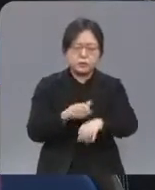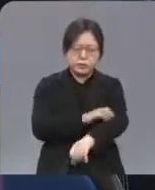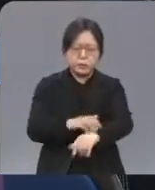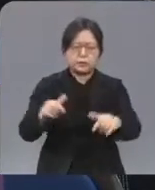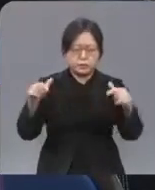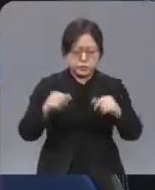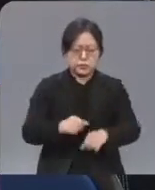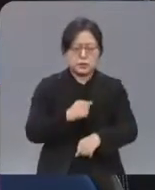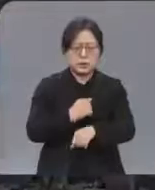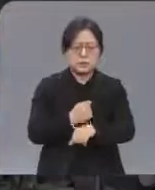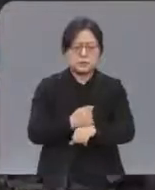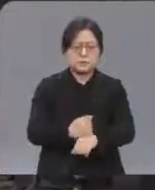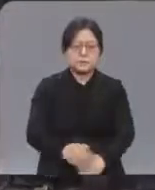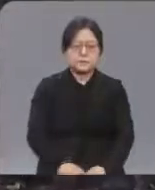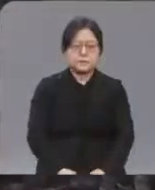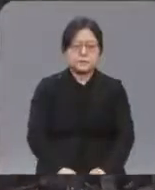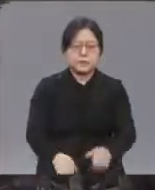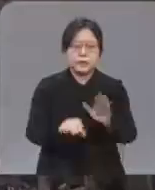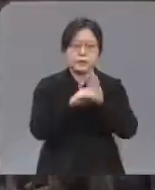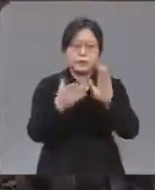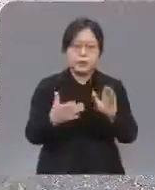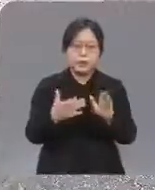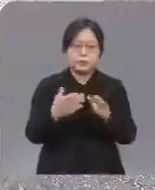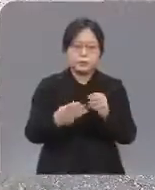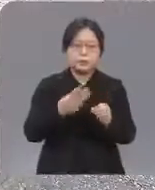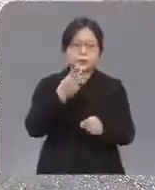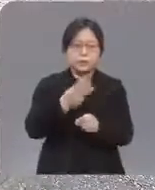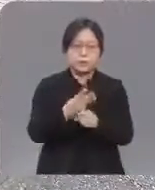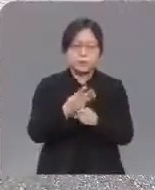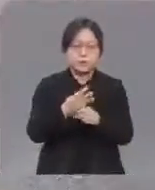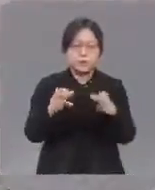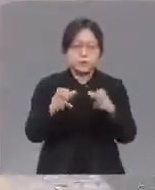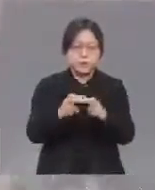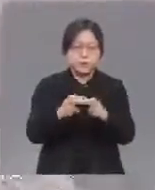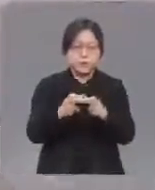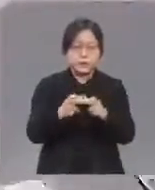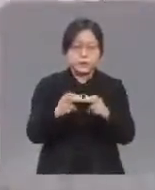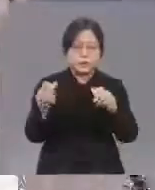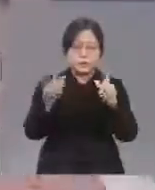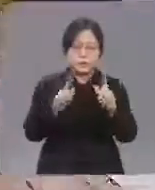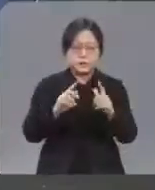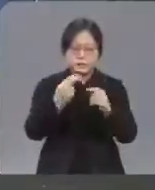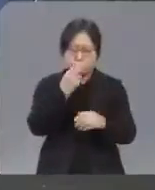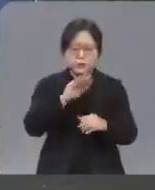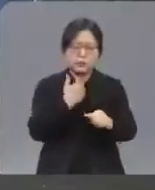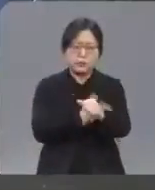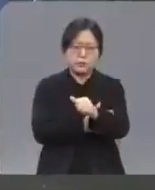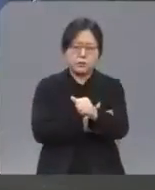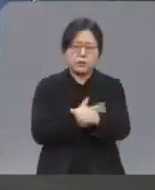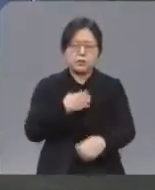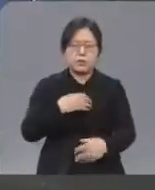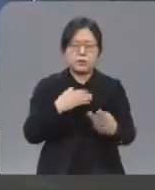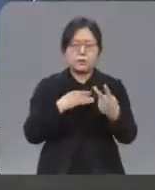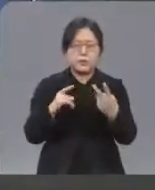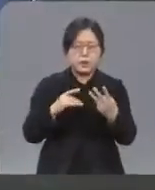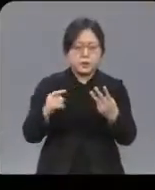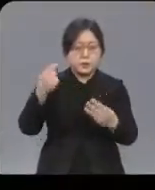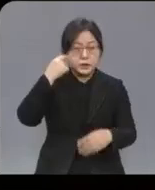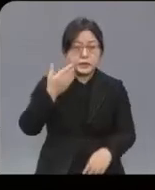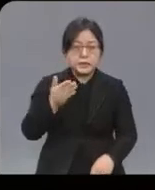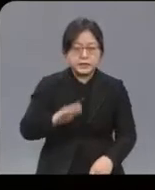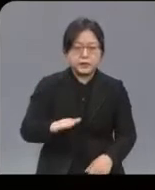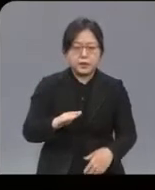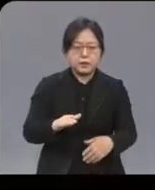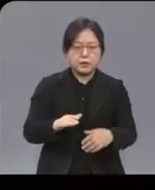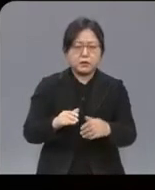최소화하도록 하겠습니다. 코로나19 3년째, 장애인들은 생존권의 위협을 배로 느끼고 있지만 장애인